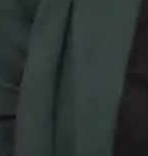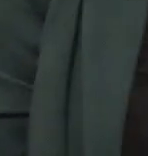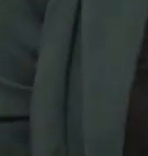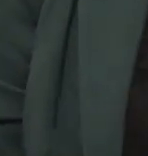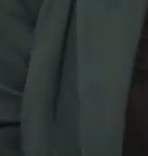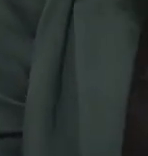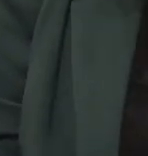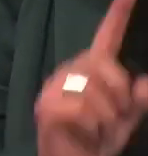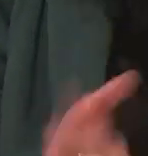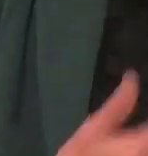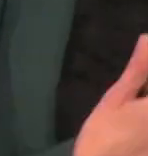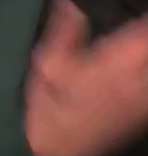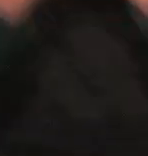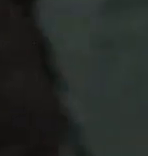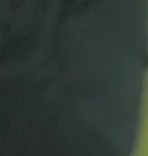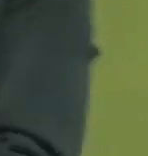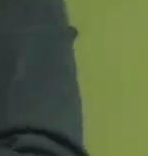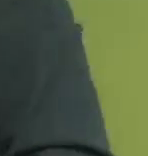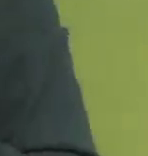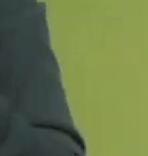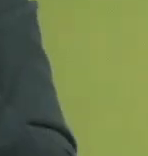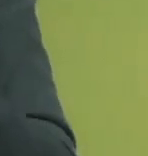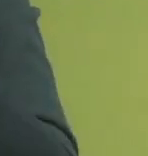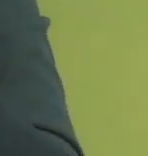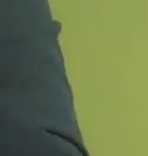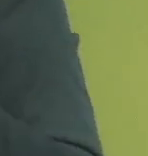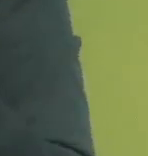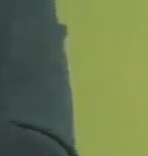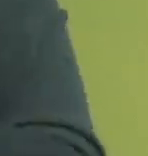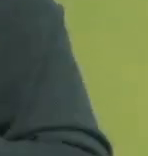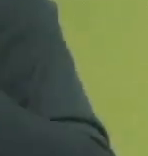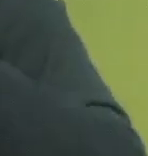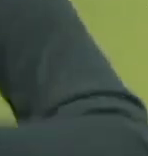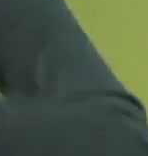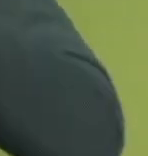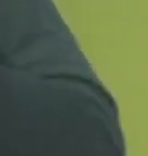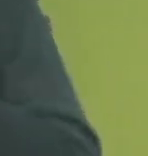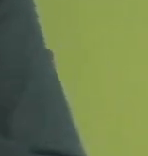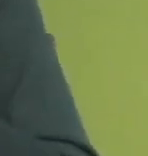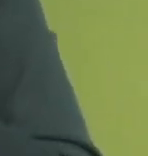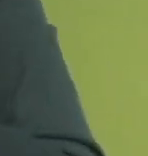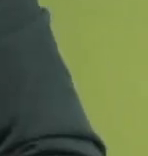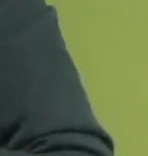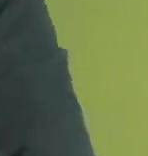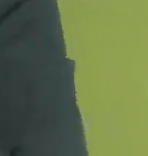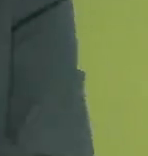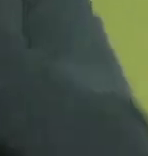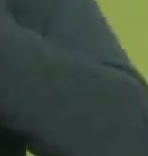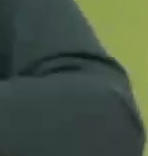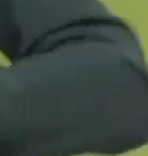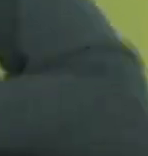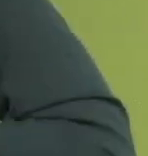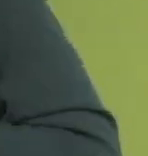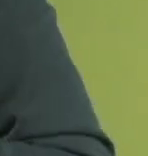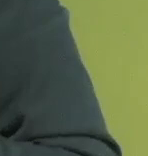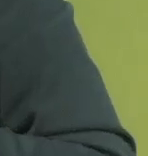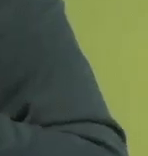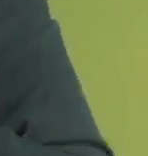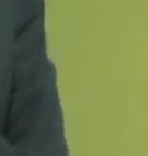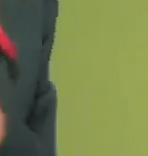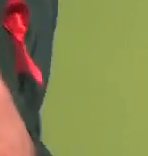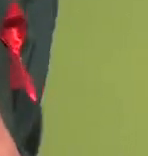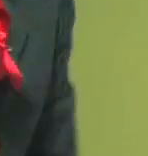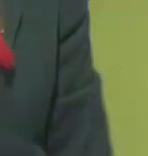Gebärdensprachnutzer weltweit. Und vielen Dank, dass ihr mich hier unterstützt habt. Ich hoffe auf euer